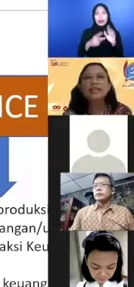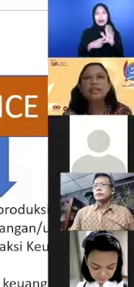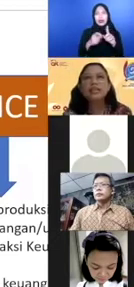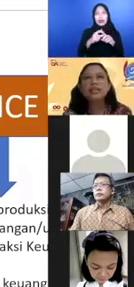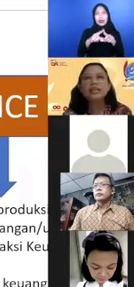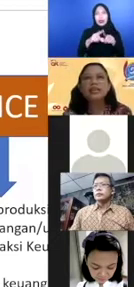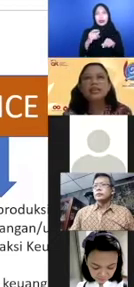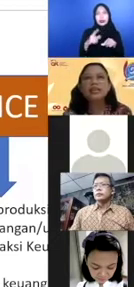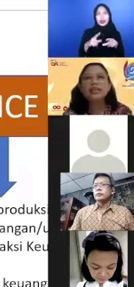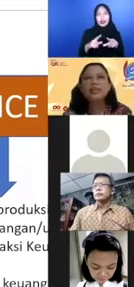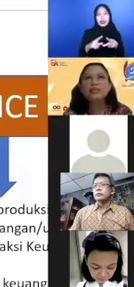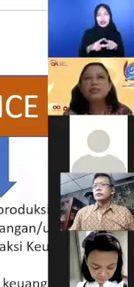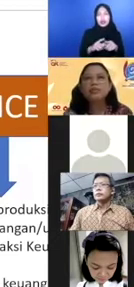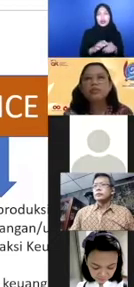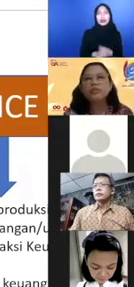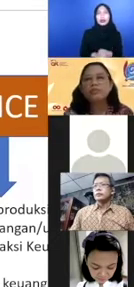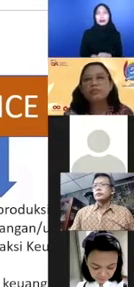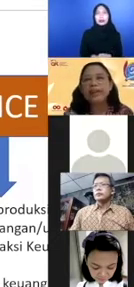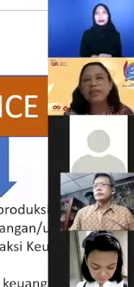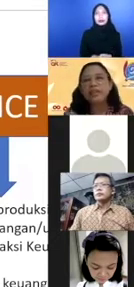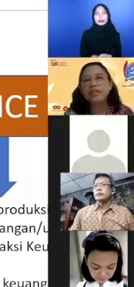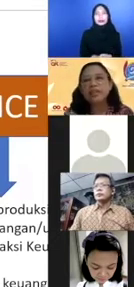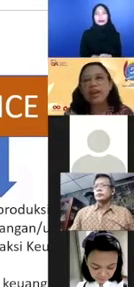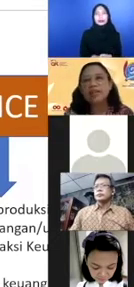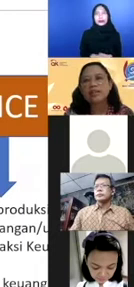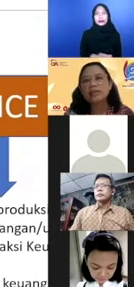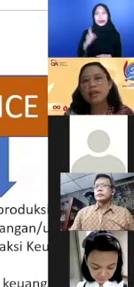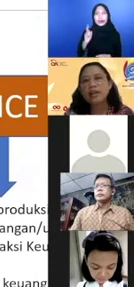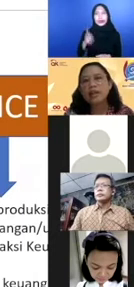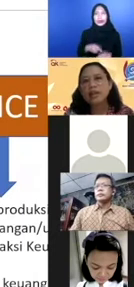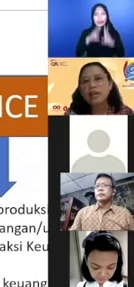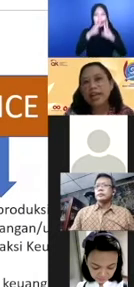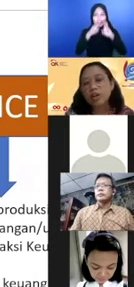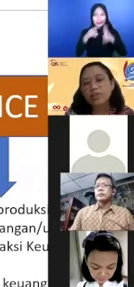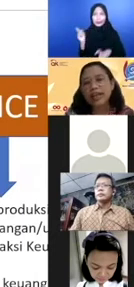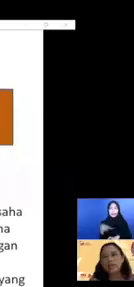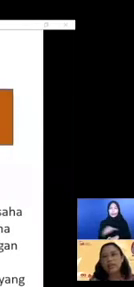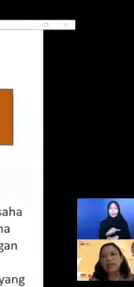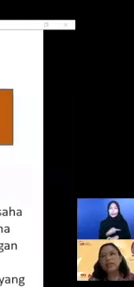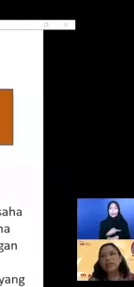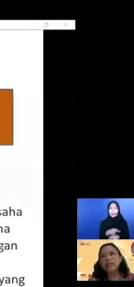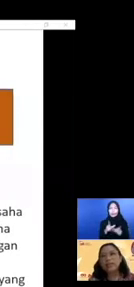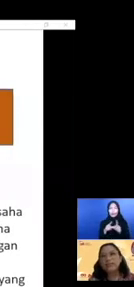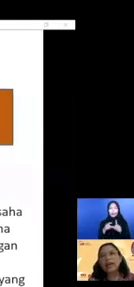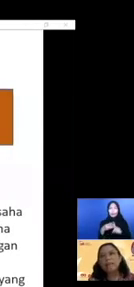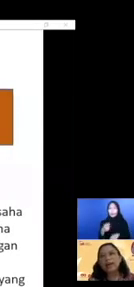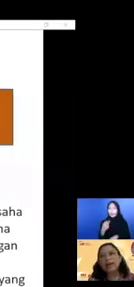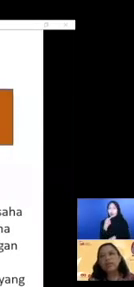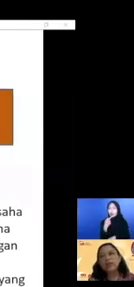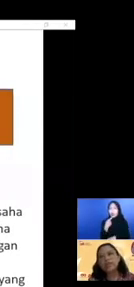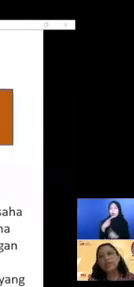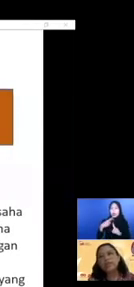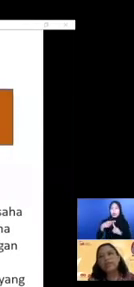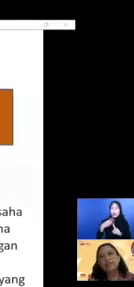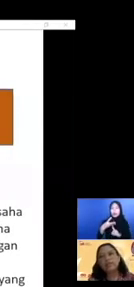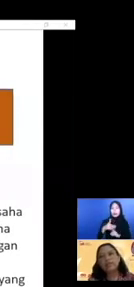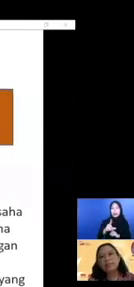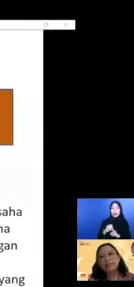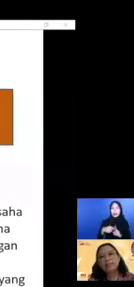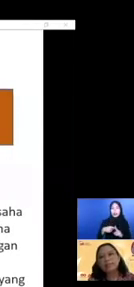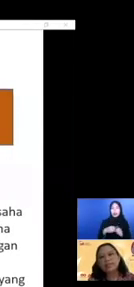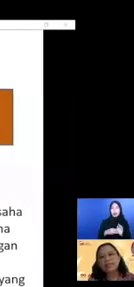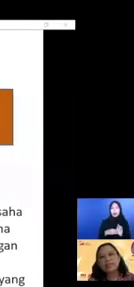dari World Bank tentang Telkomsel. Mengapa keduanya itu tidak